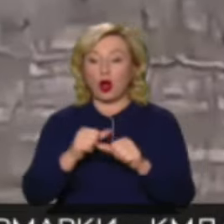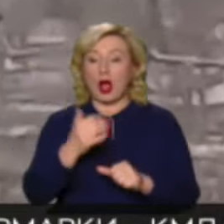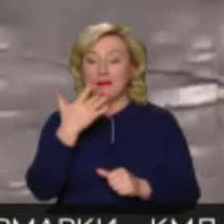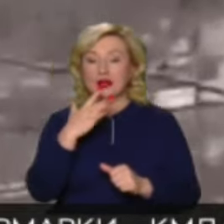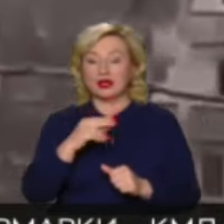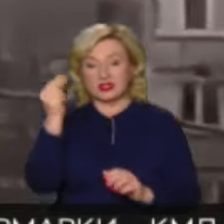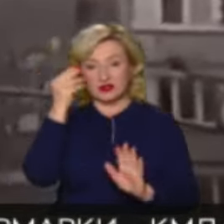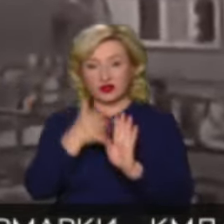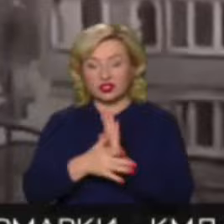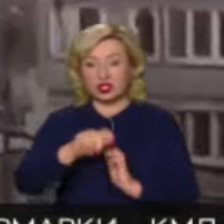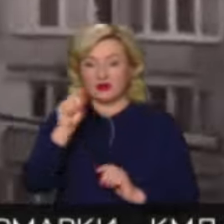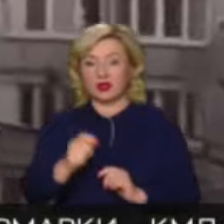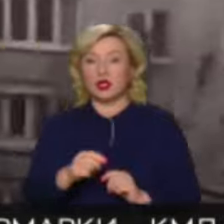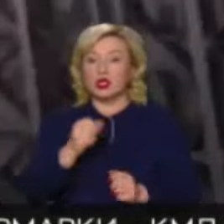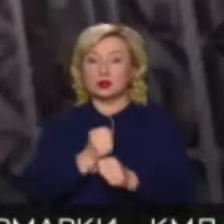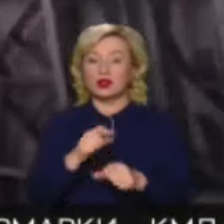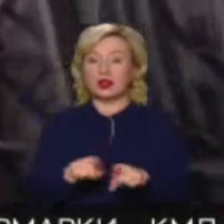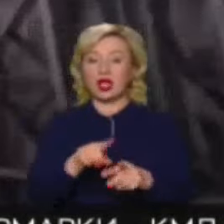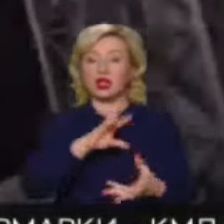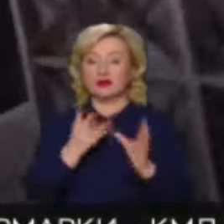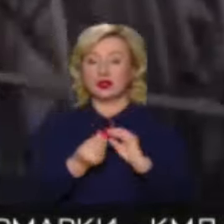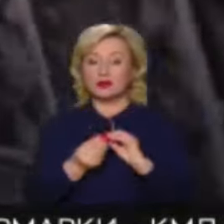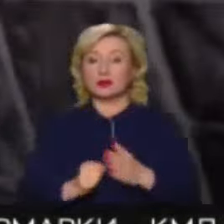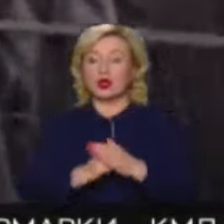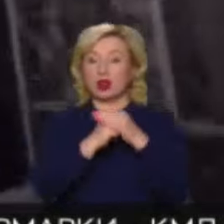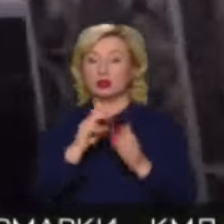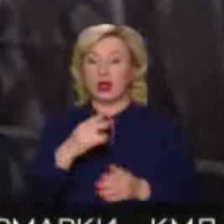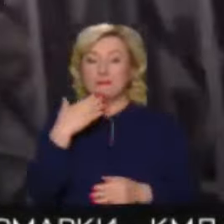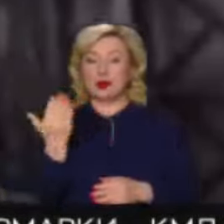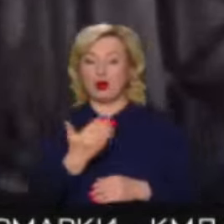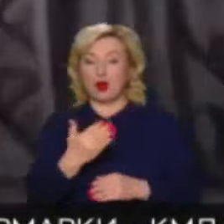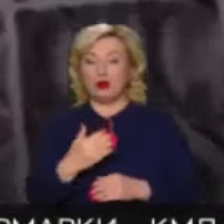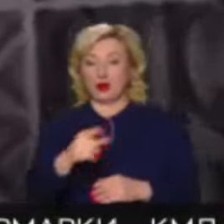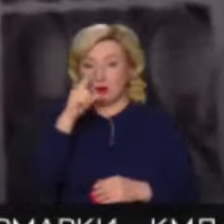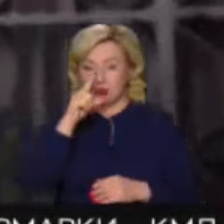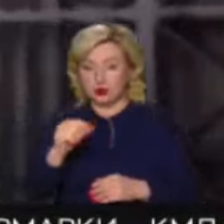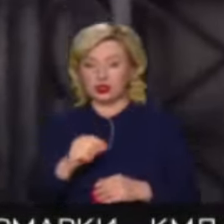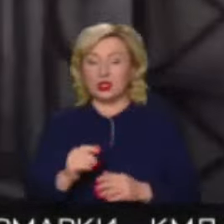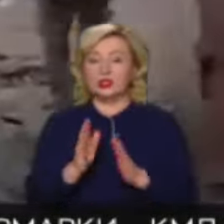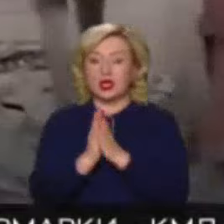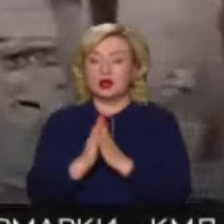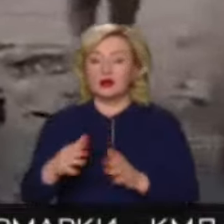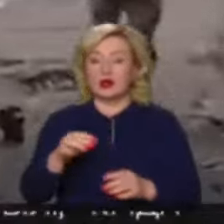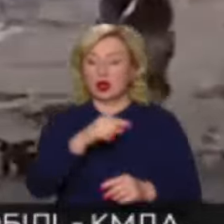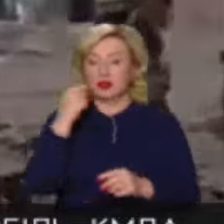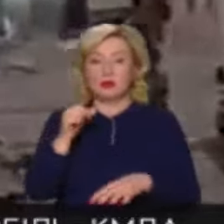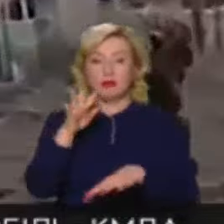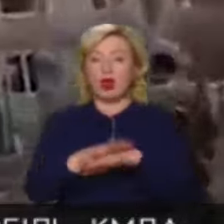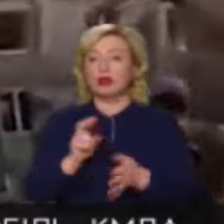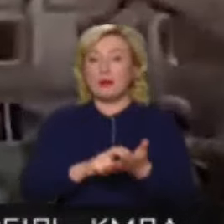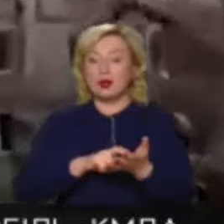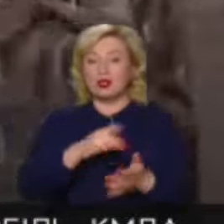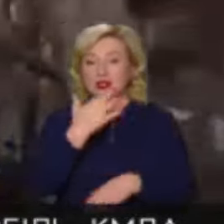війни. Аналітики зробили такий висновок, спираючись на промови диктатора, який закликає російські банки не боятися західних санкцій